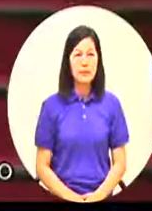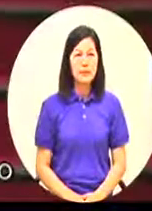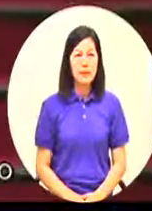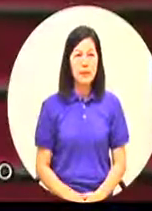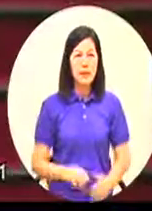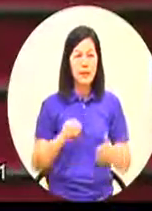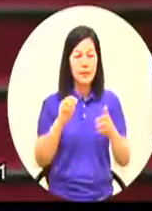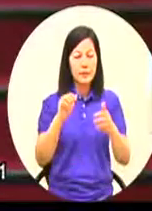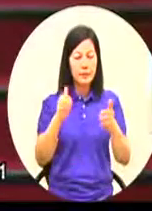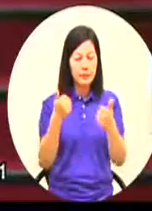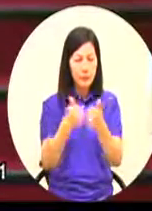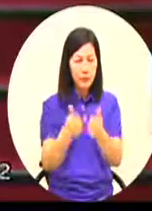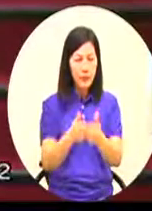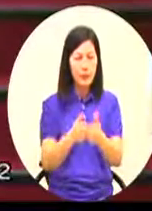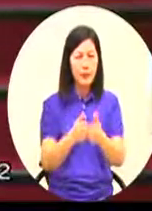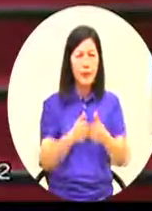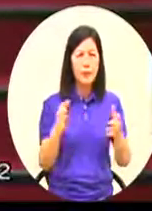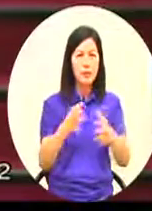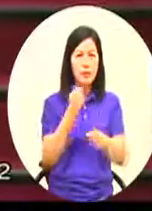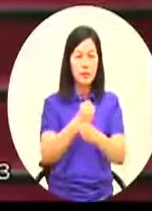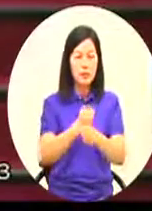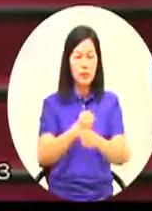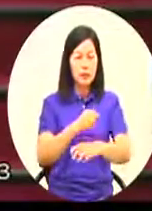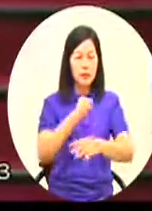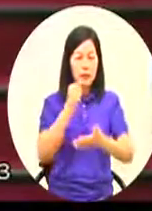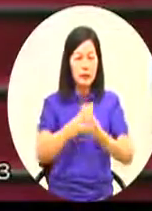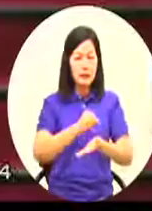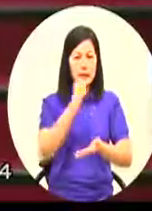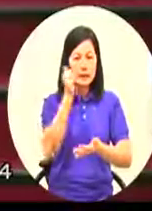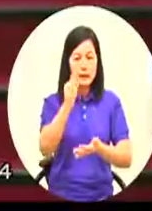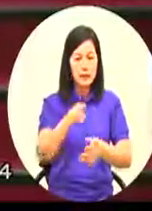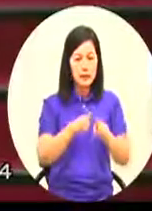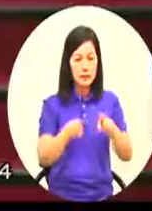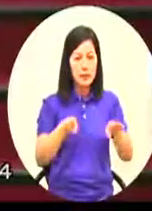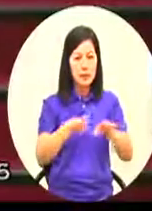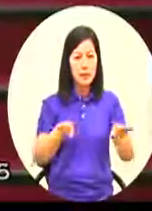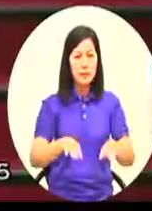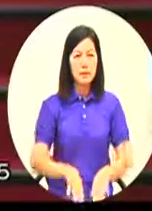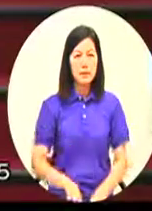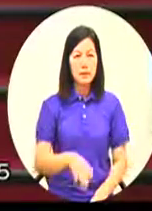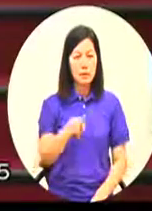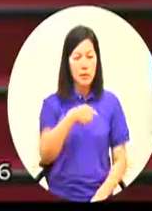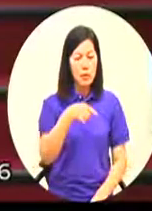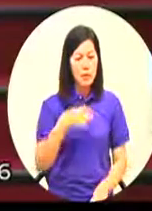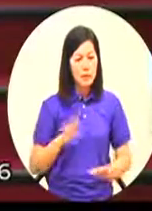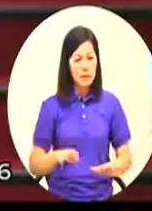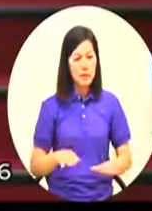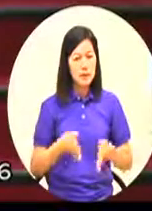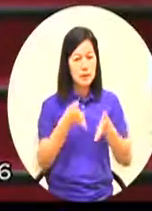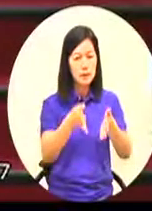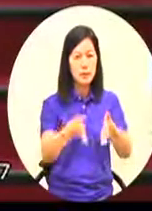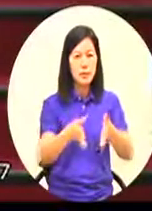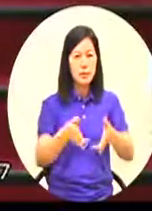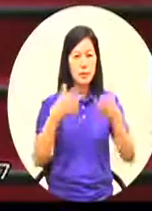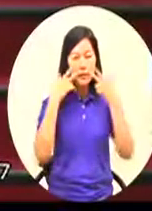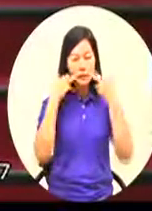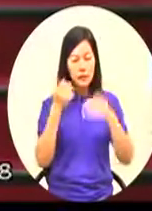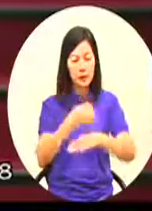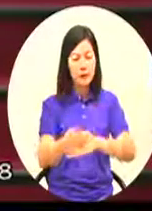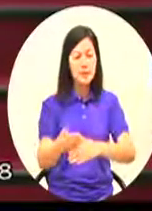议会的同仁以及我们媒体记者，大家好，大家平安。那我在这里可能也要针对我们原乡